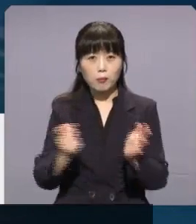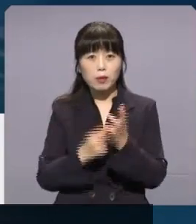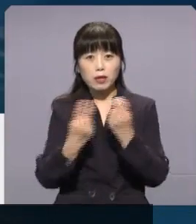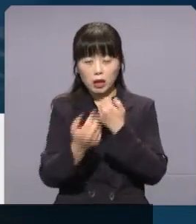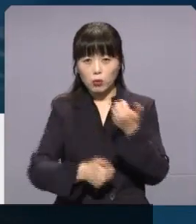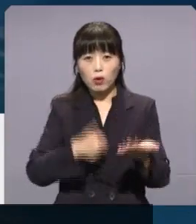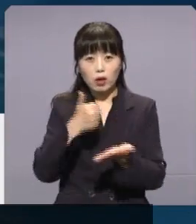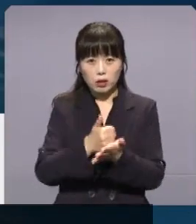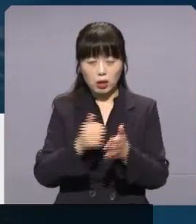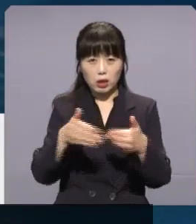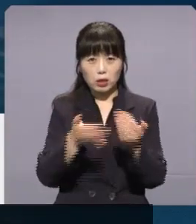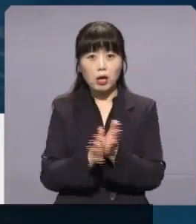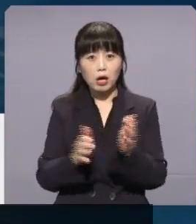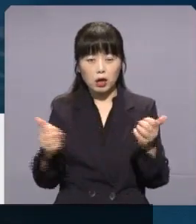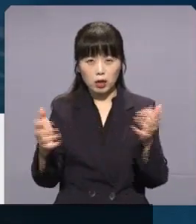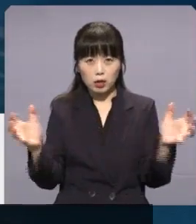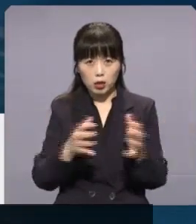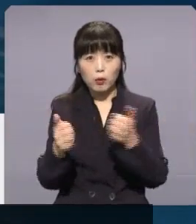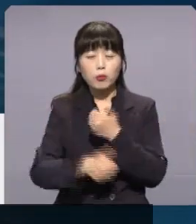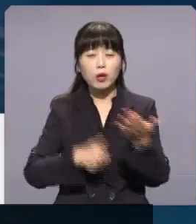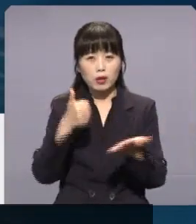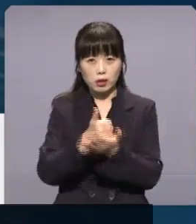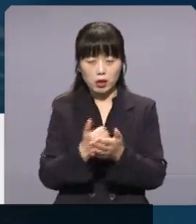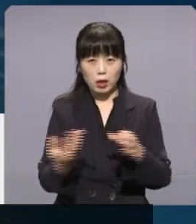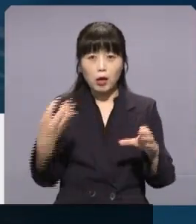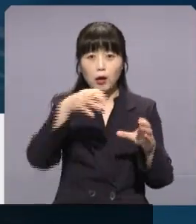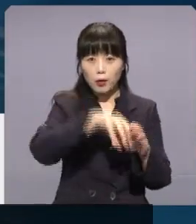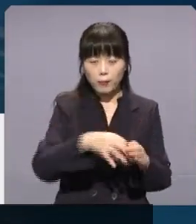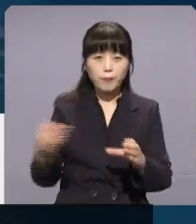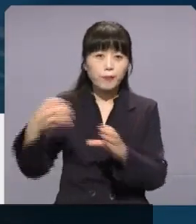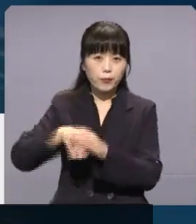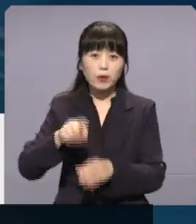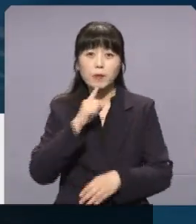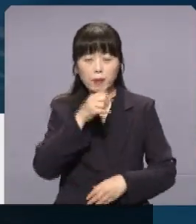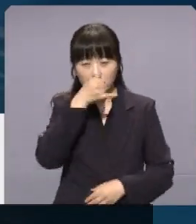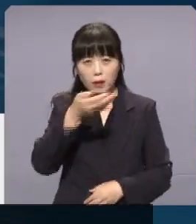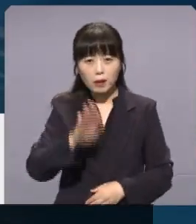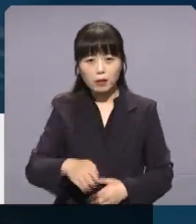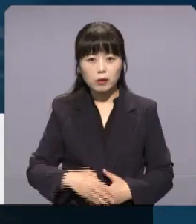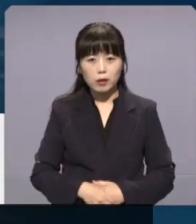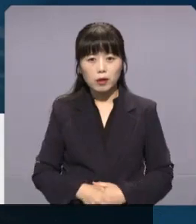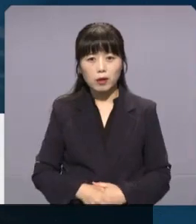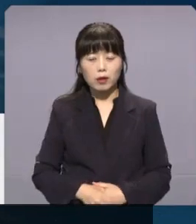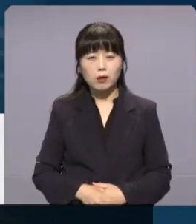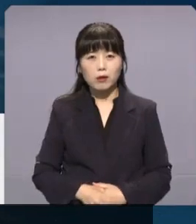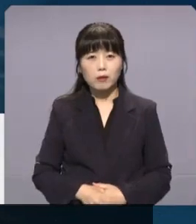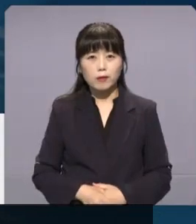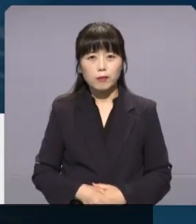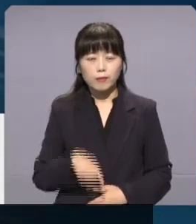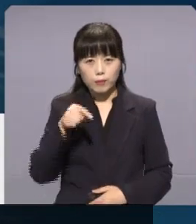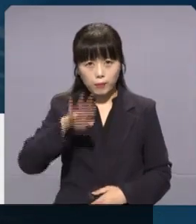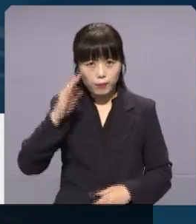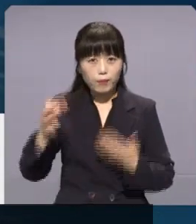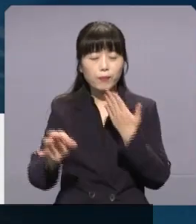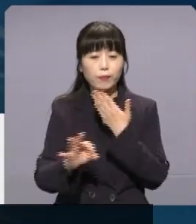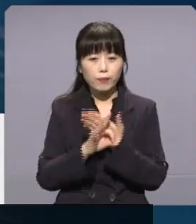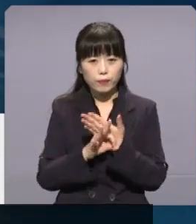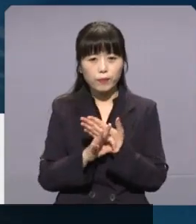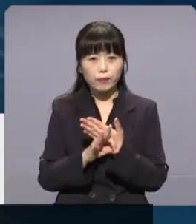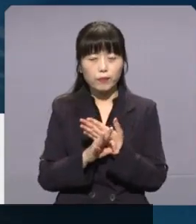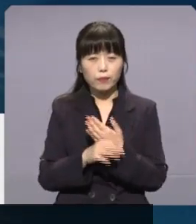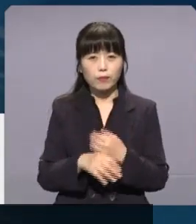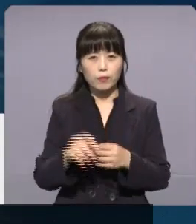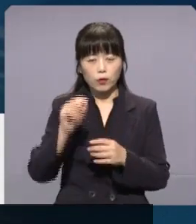67개 당협위원장 자리를 곧 채우겠다라고 하잖아요. 예. 여기에다 친윤 당협위원장을 임명할 거예요. 그렇게 되면은